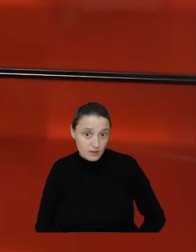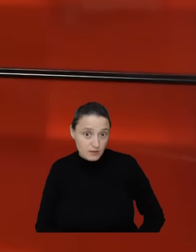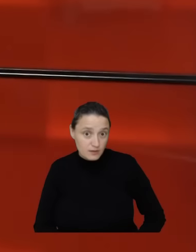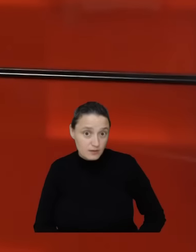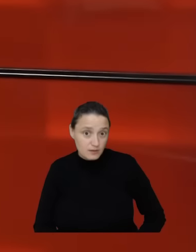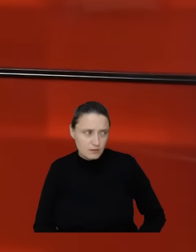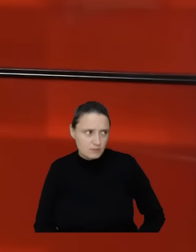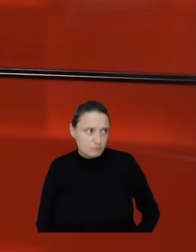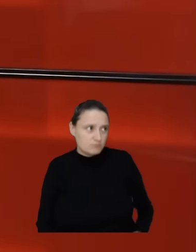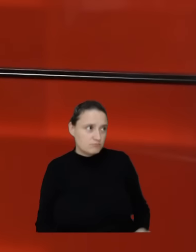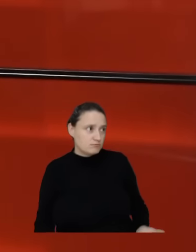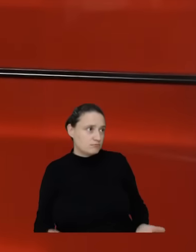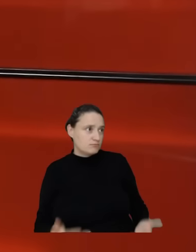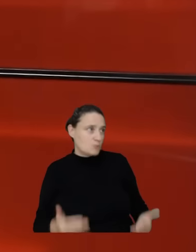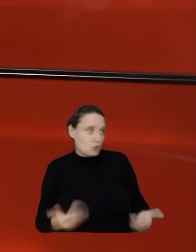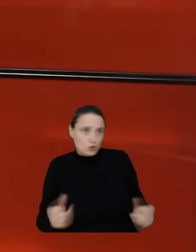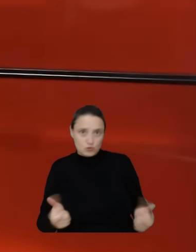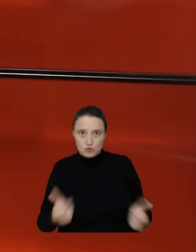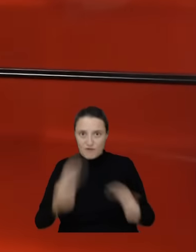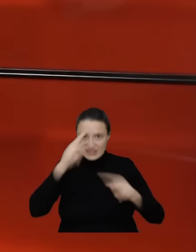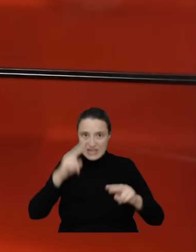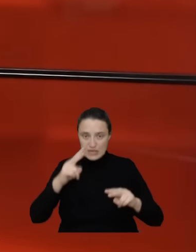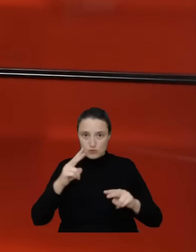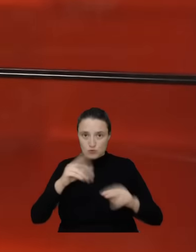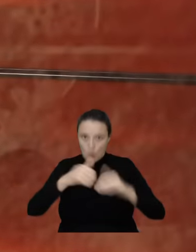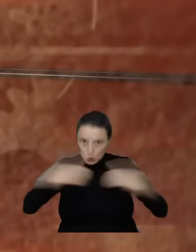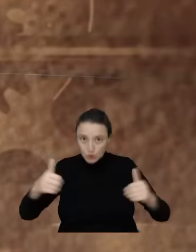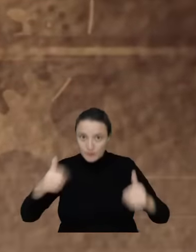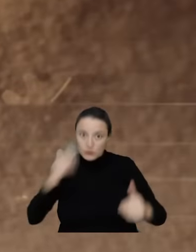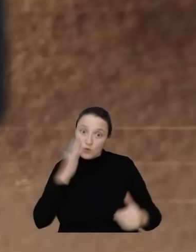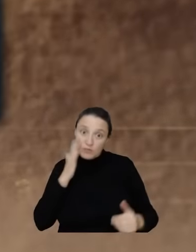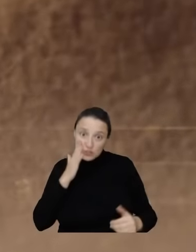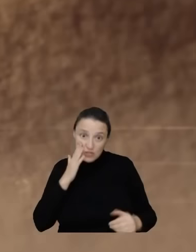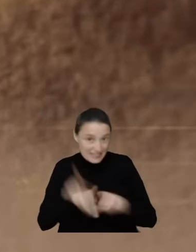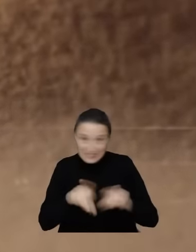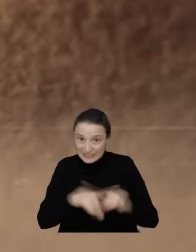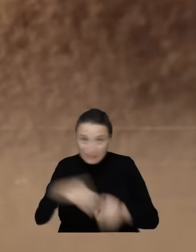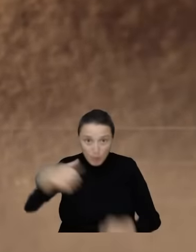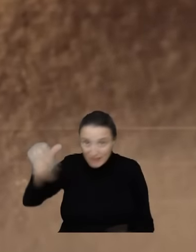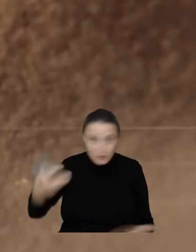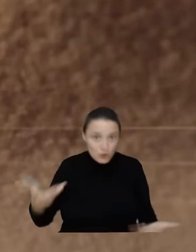Znaczy, no mogliby wynająć dwa mieszkania, rozumiem, na tym samym piętrze.